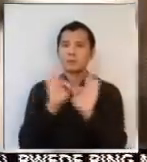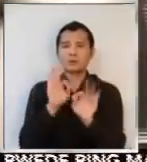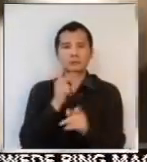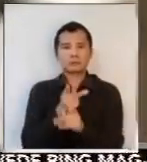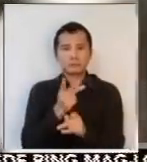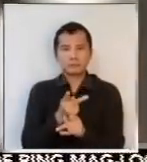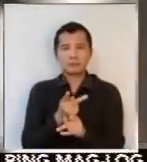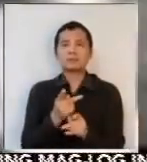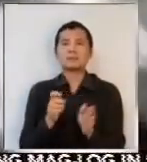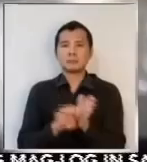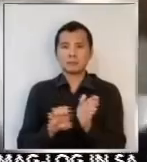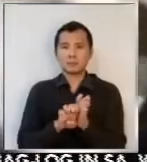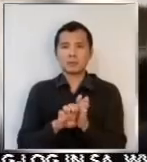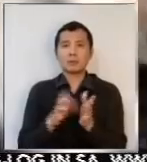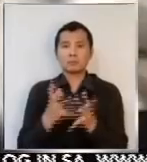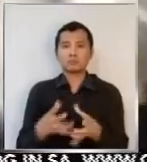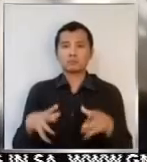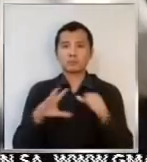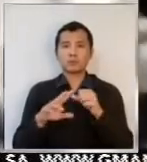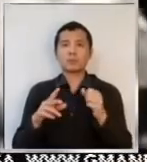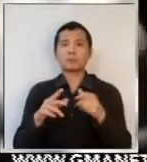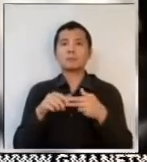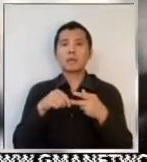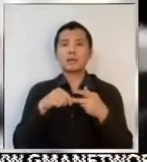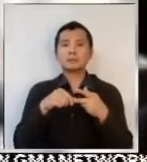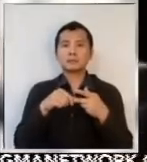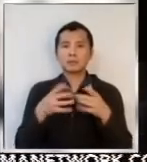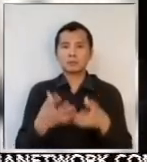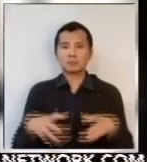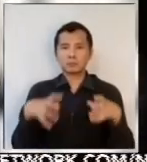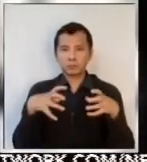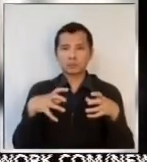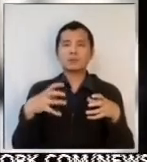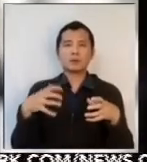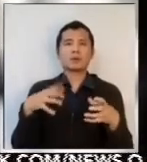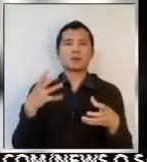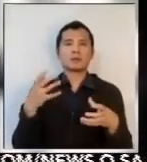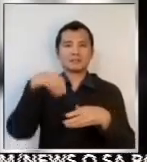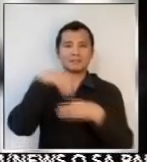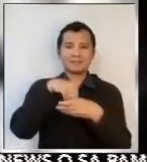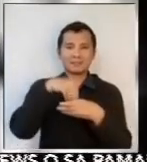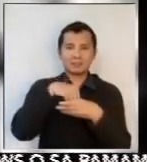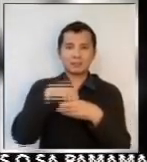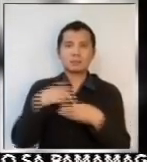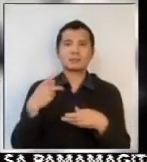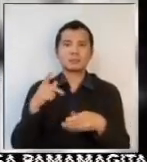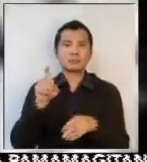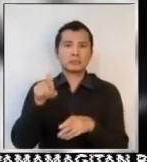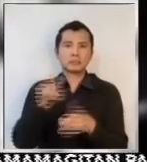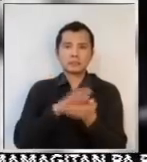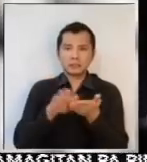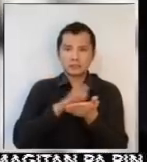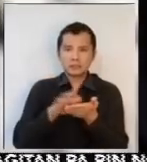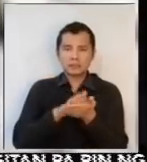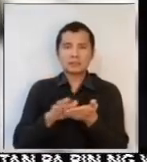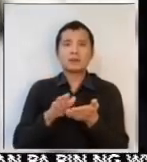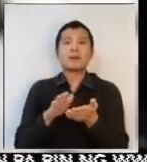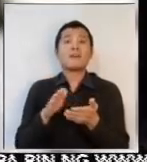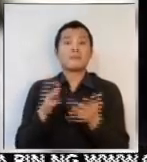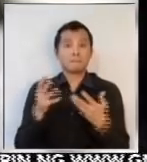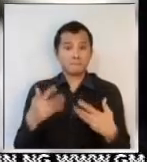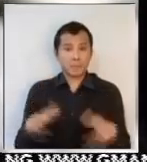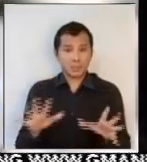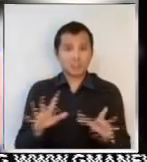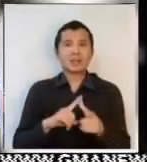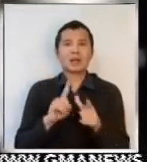bag at dapat munang i-treat para ma-disinfect o ma-sterilize bago ito itapon sa mga landfill.